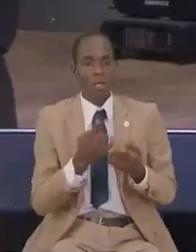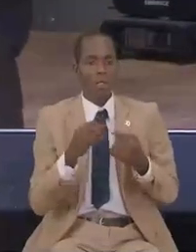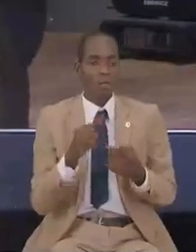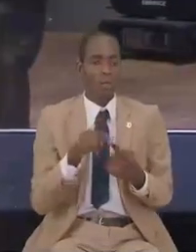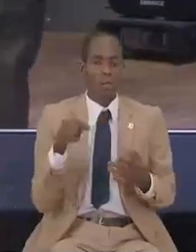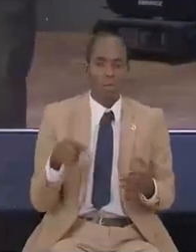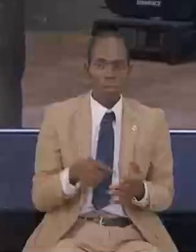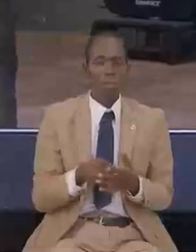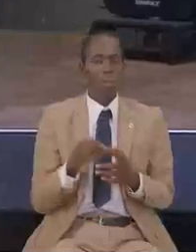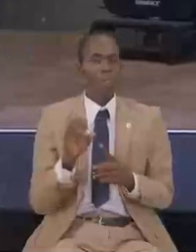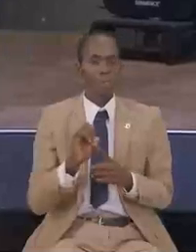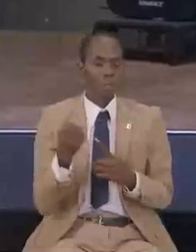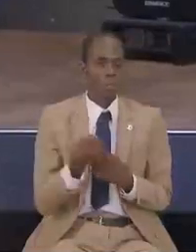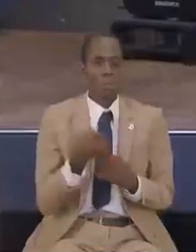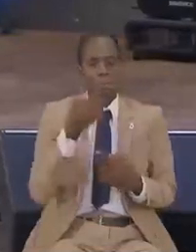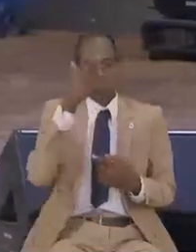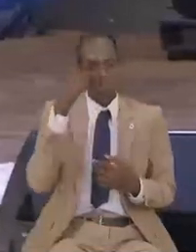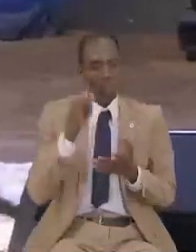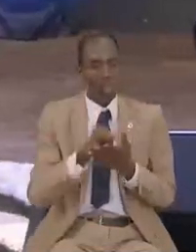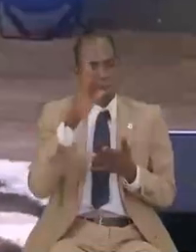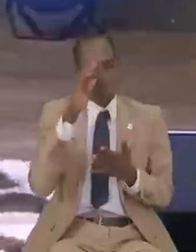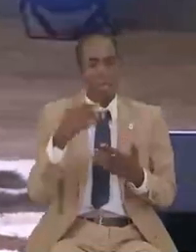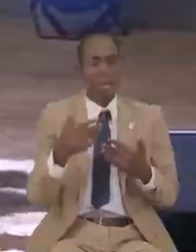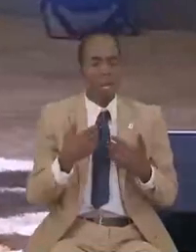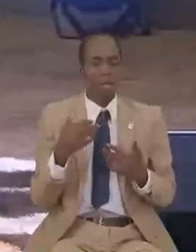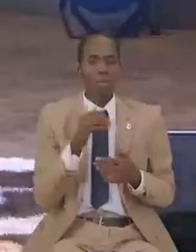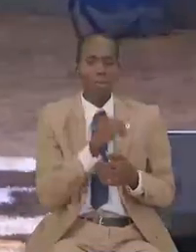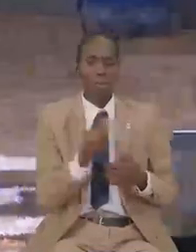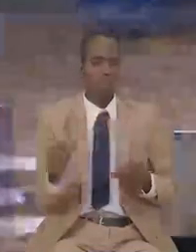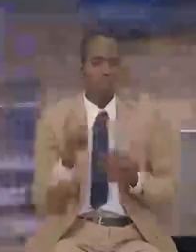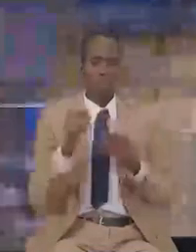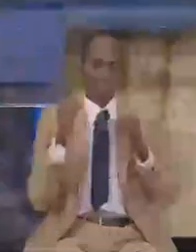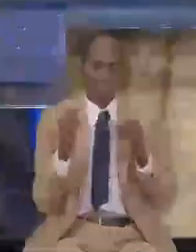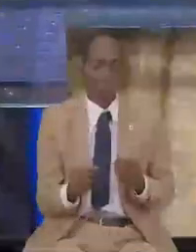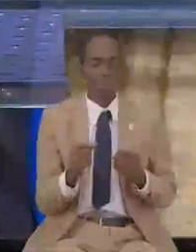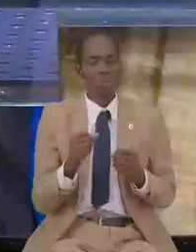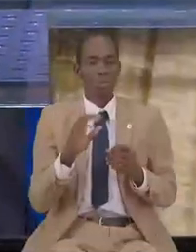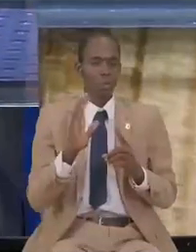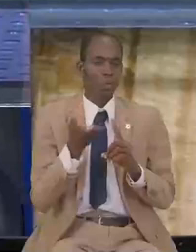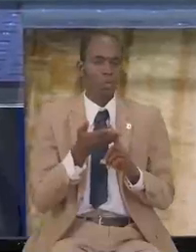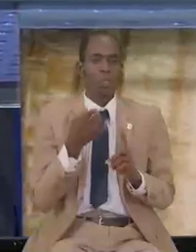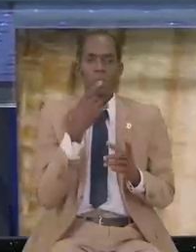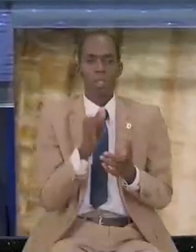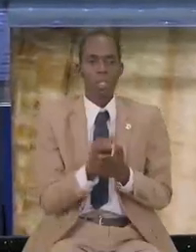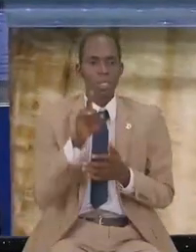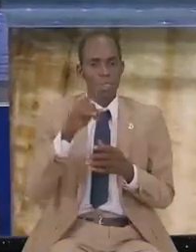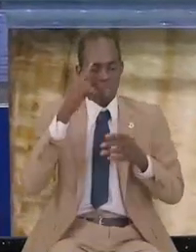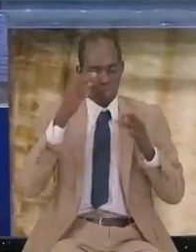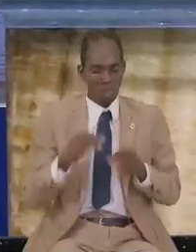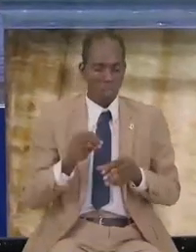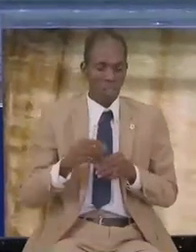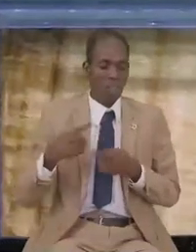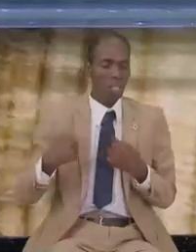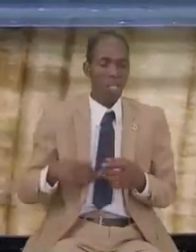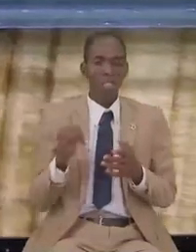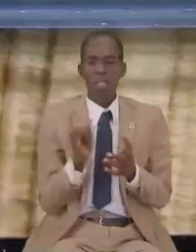situation parce qu'il avait la conviction. C'est dit que Daniel résolut de ne pas que